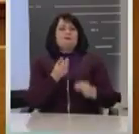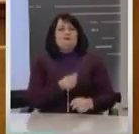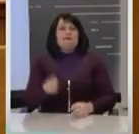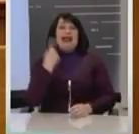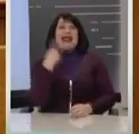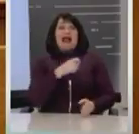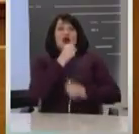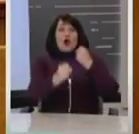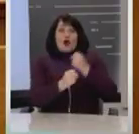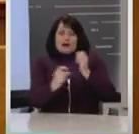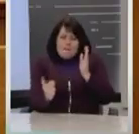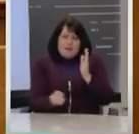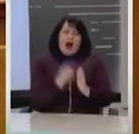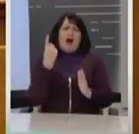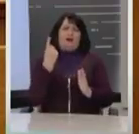100 χρόνια.